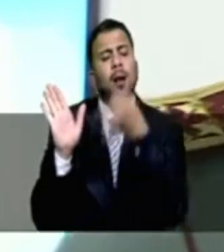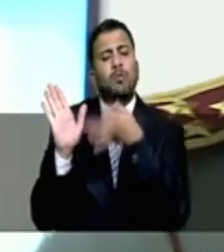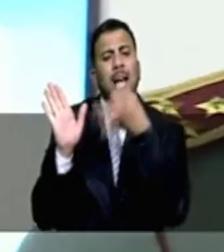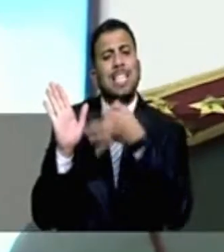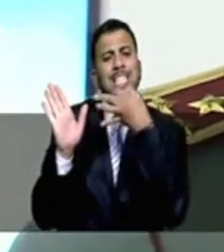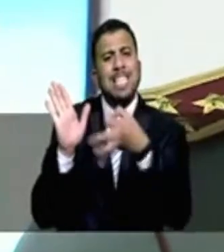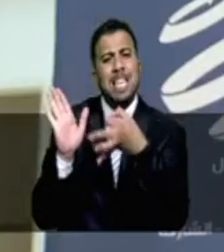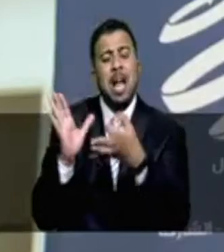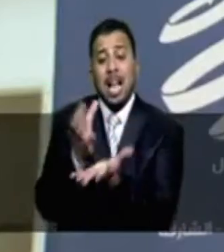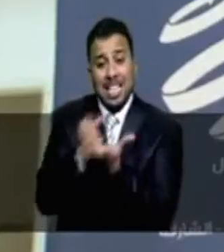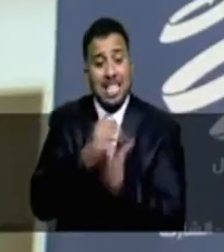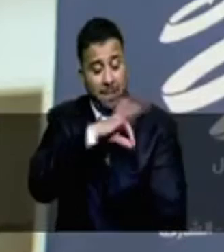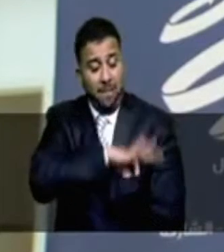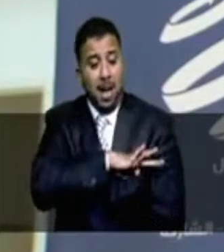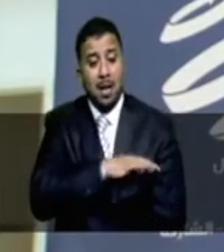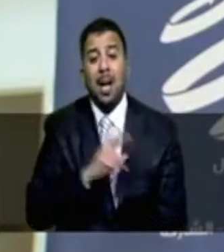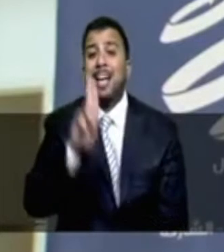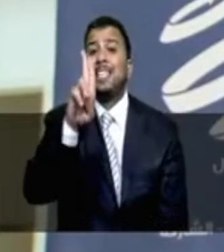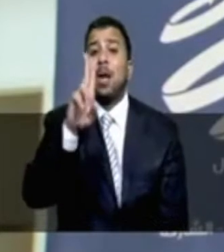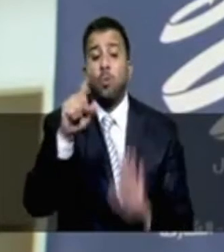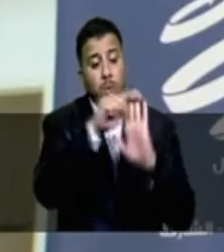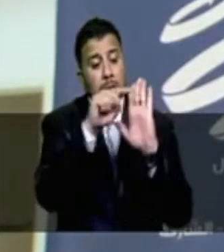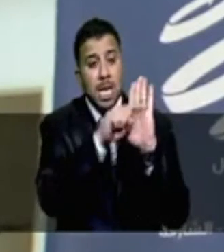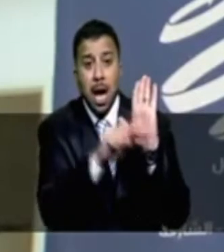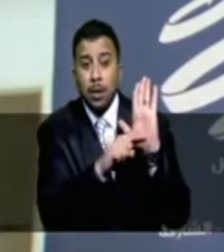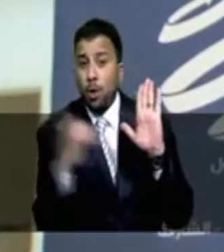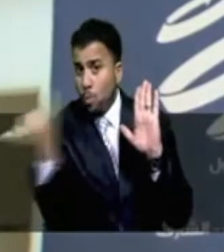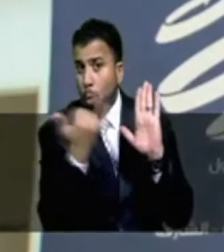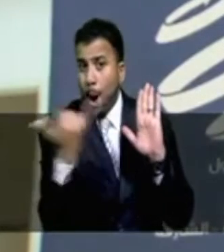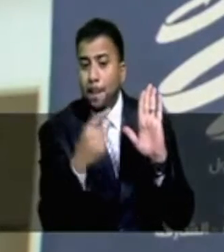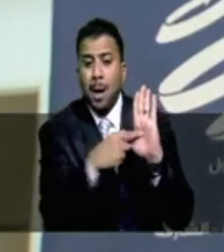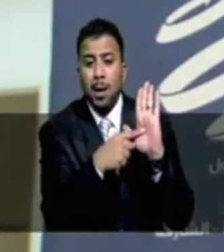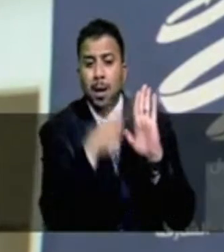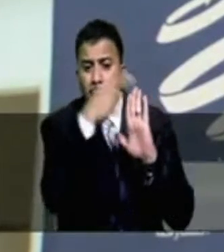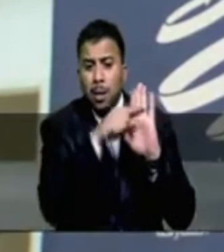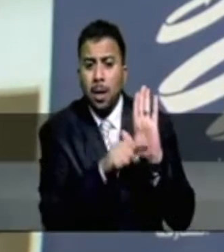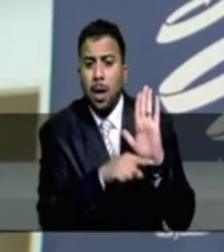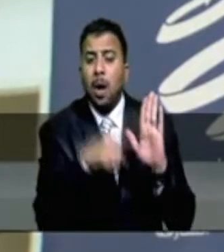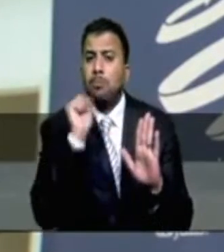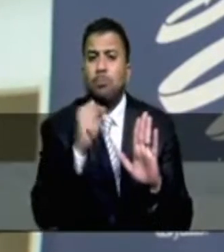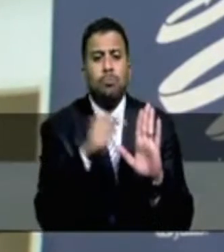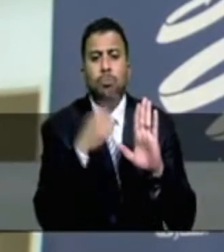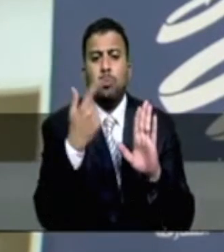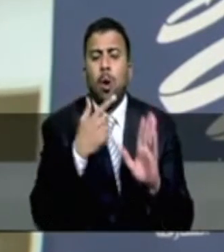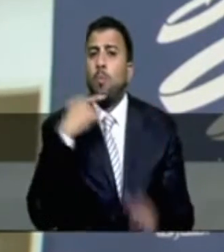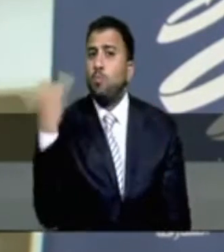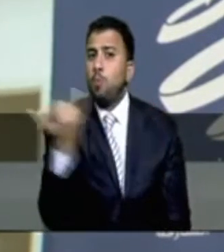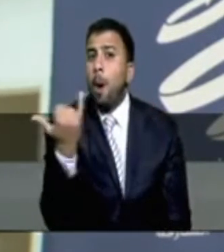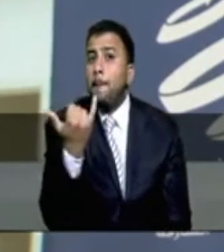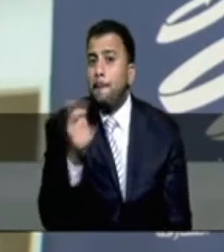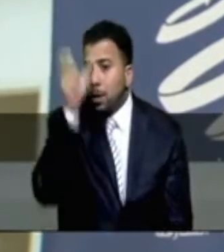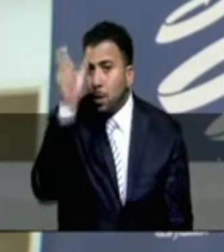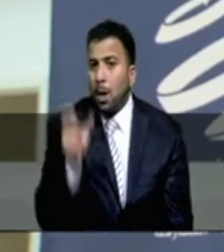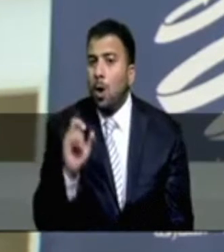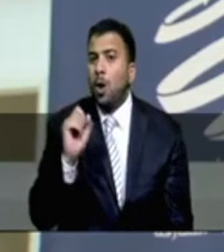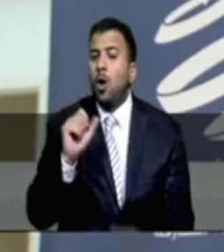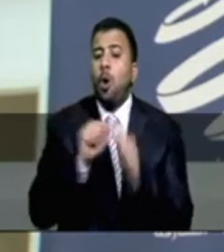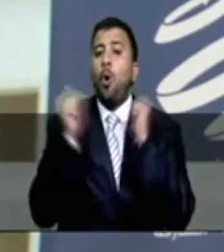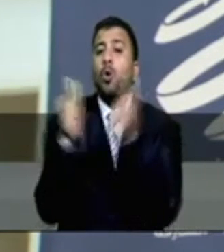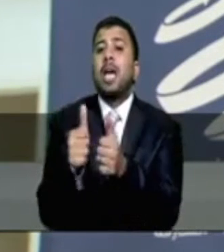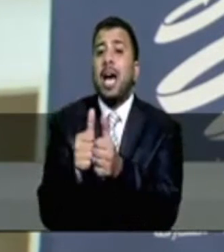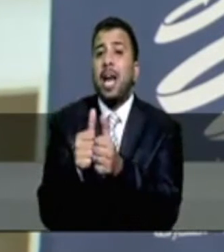هناك استفادة قصوى من التوصيات المهمة بهذا الصدد، ولا سيما ما يتعلق منها بالدور المهم للمؤسسات